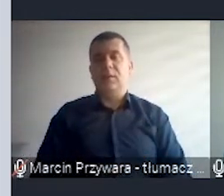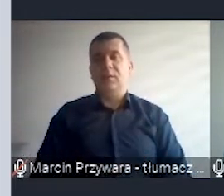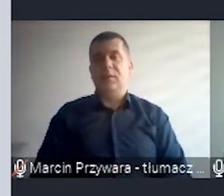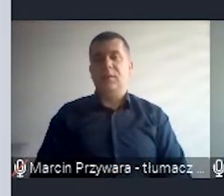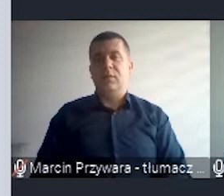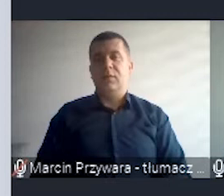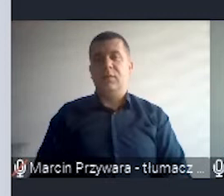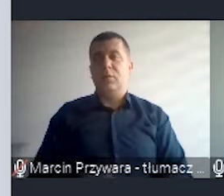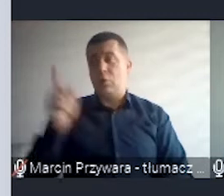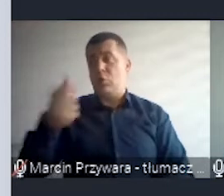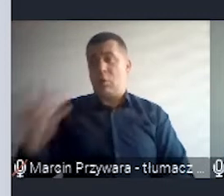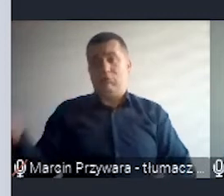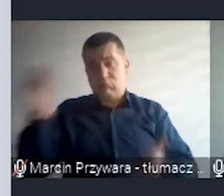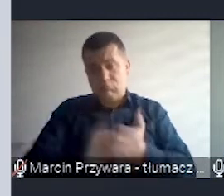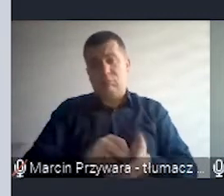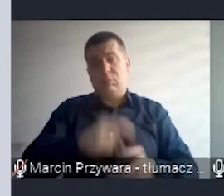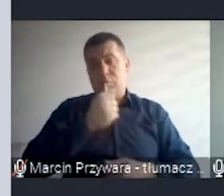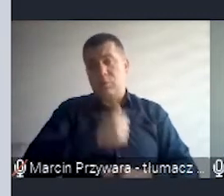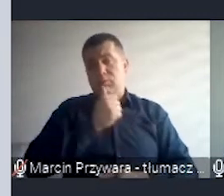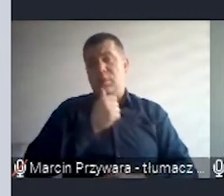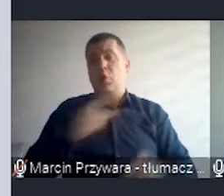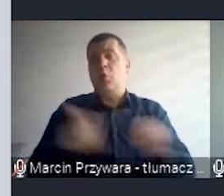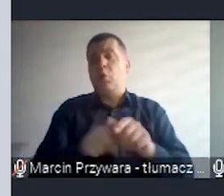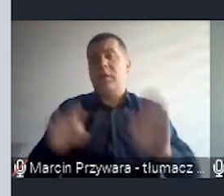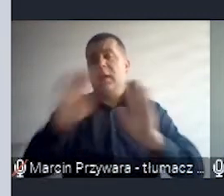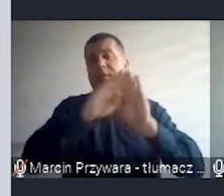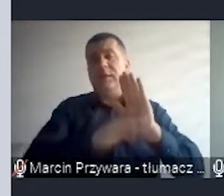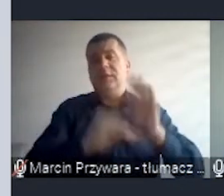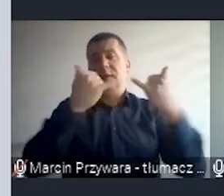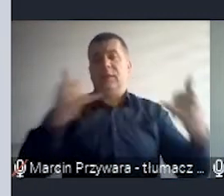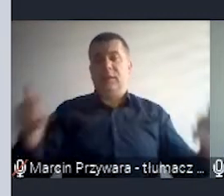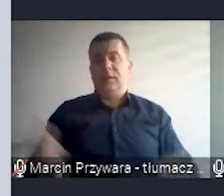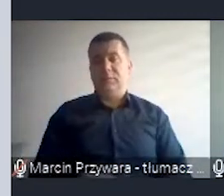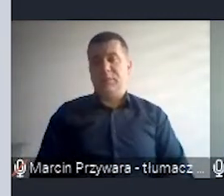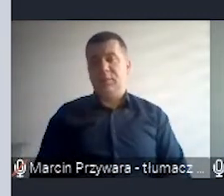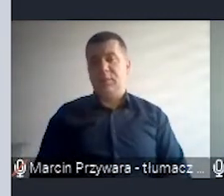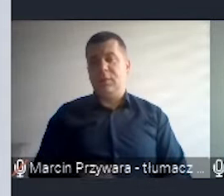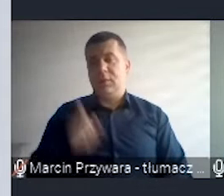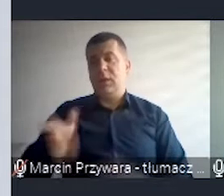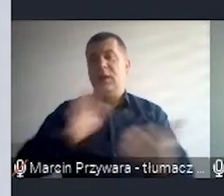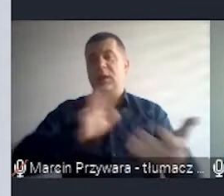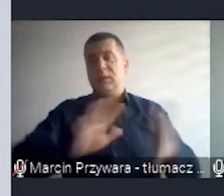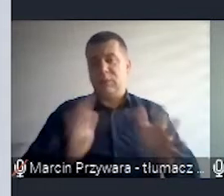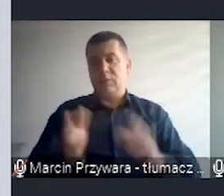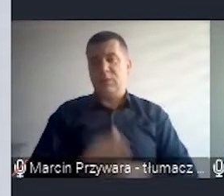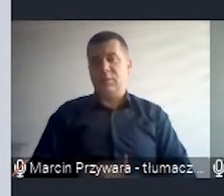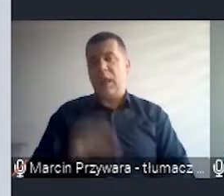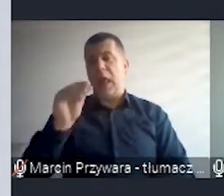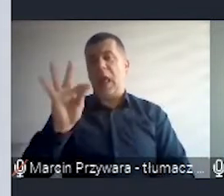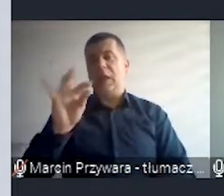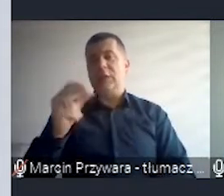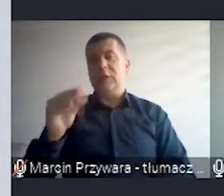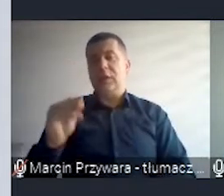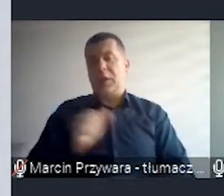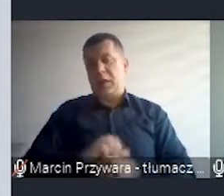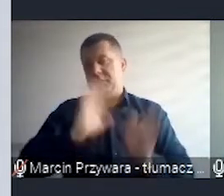to niech startuje w postępowaniu na równych zasadach z innymi. I tym sposobem etycznie wszystko